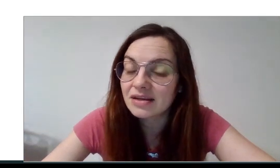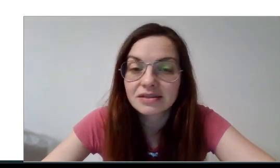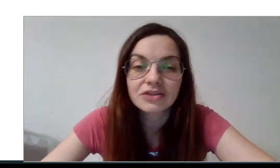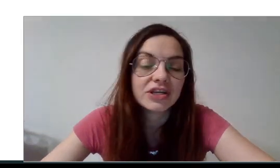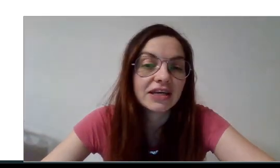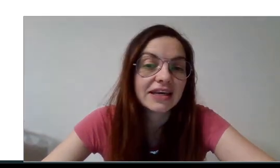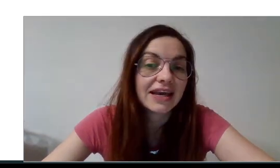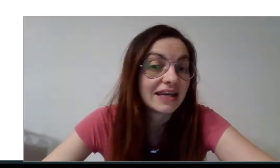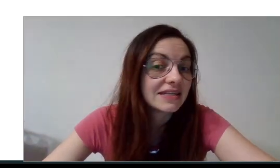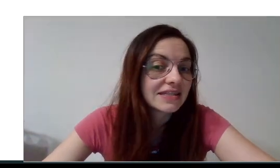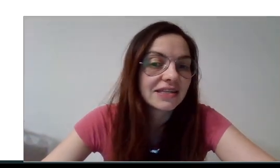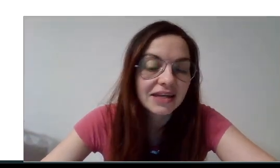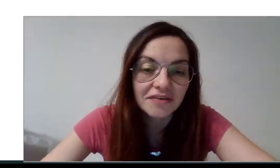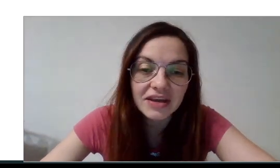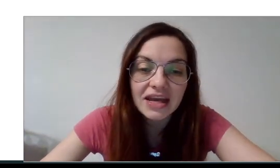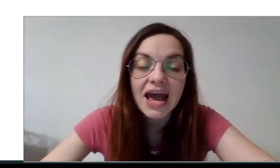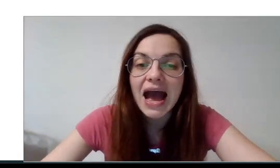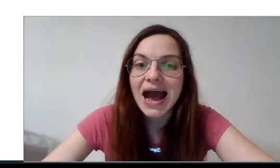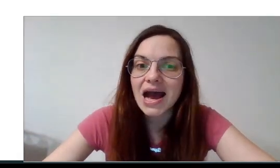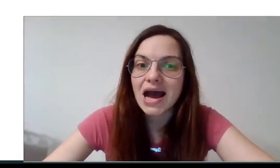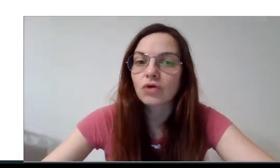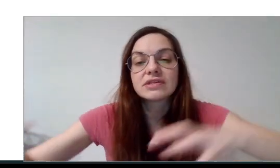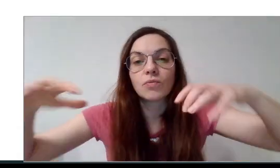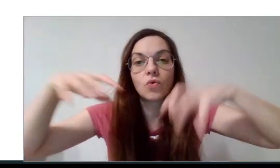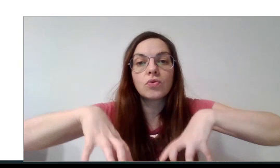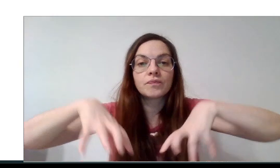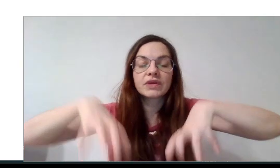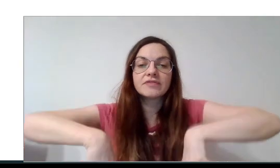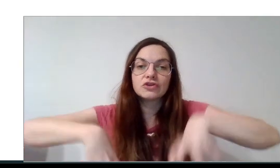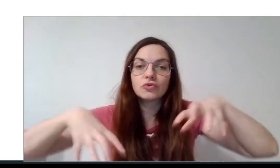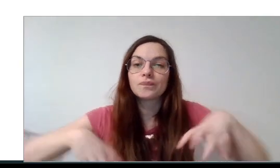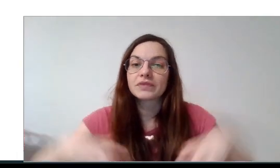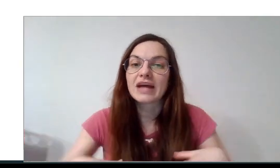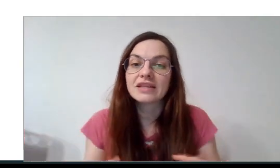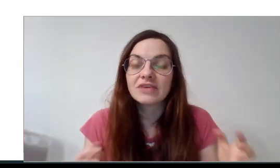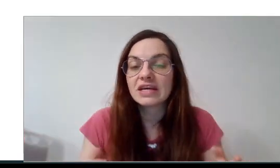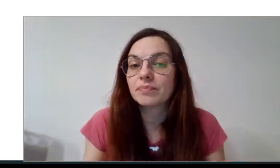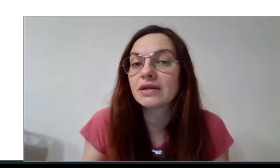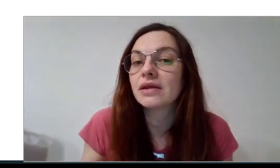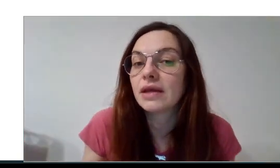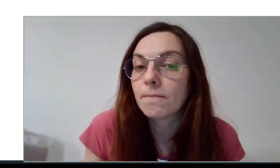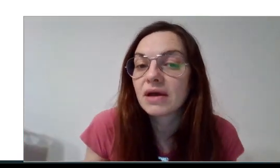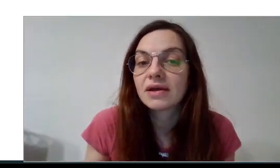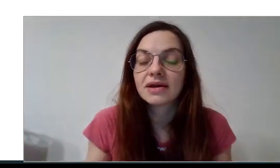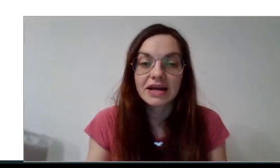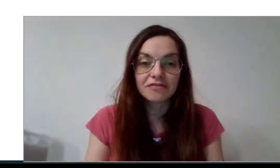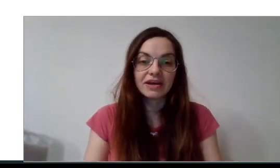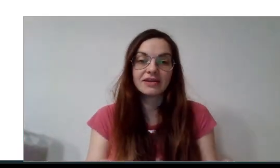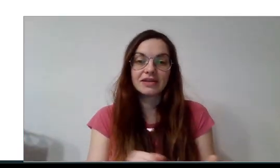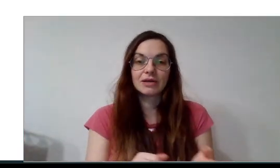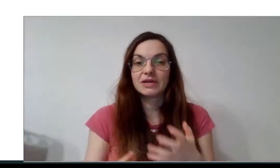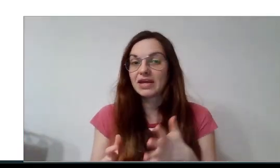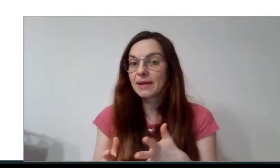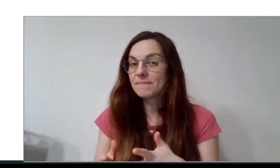Café, znači ich gehe ins Café, a ako sam u kafiću, dativ ich bin im